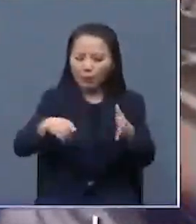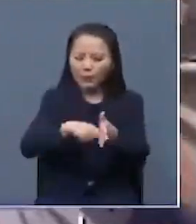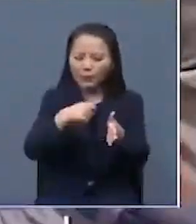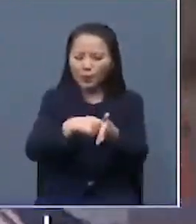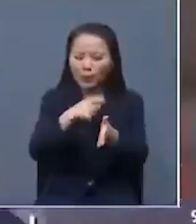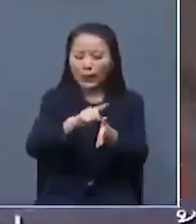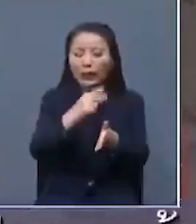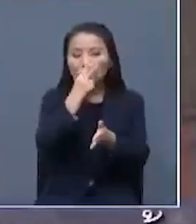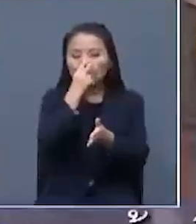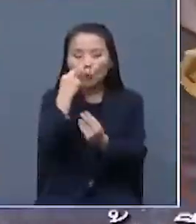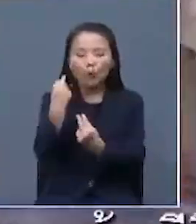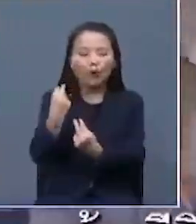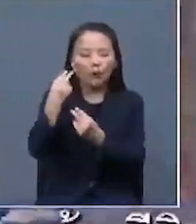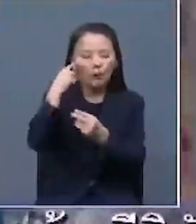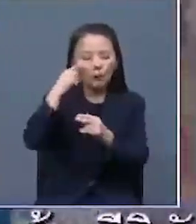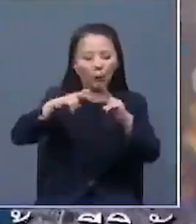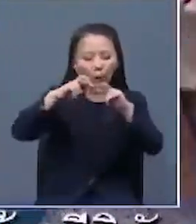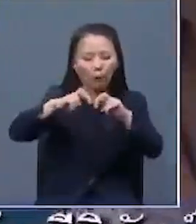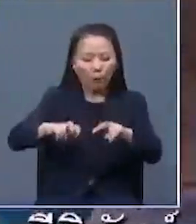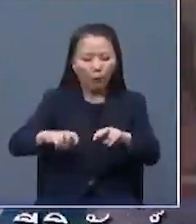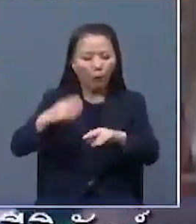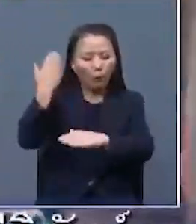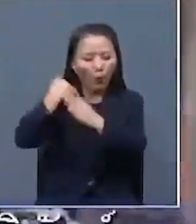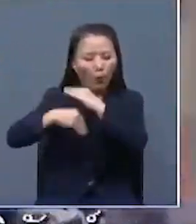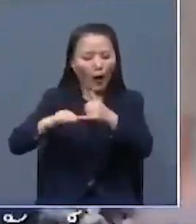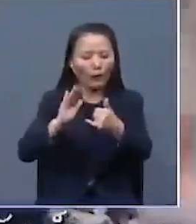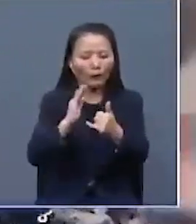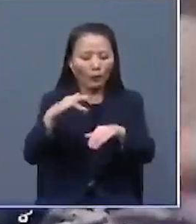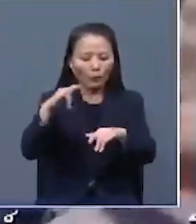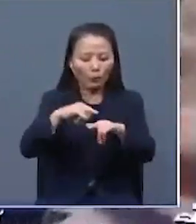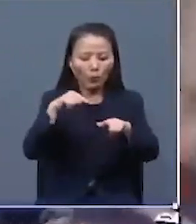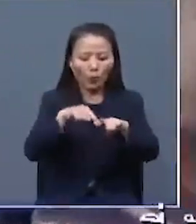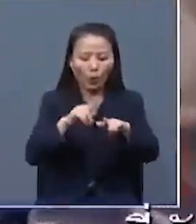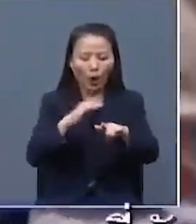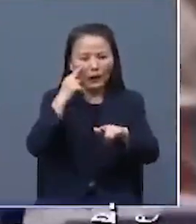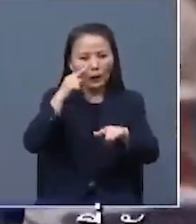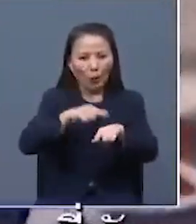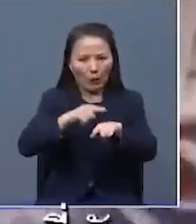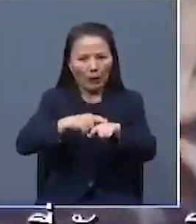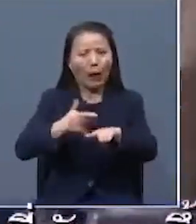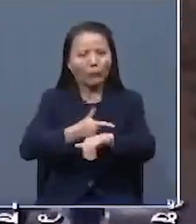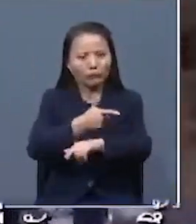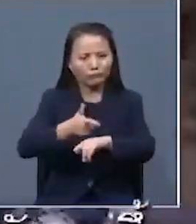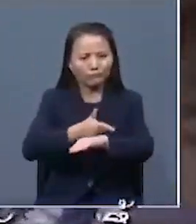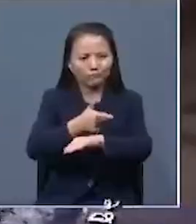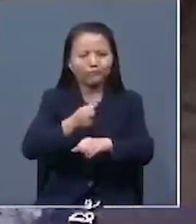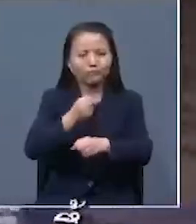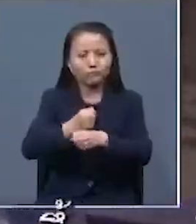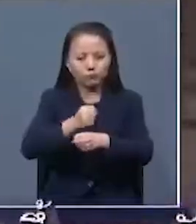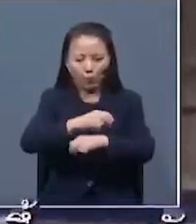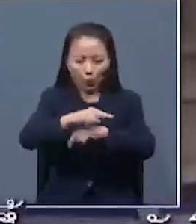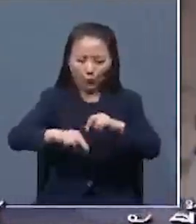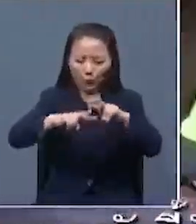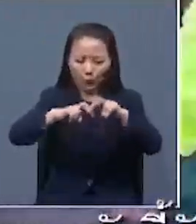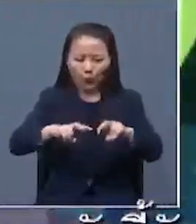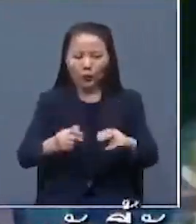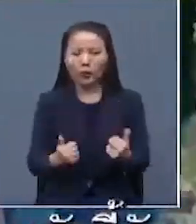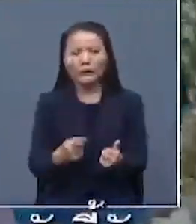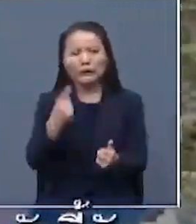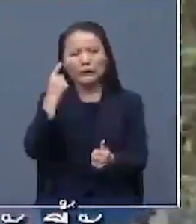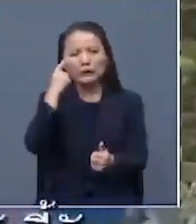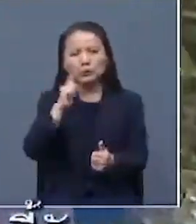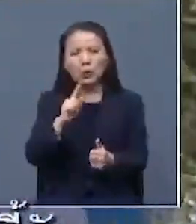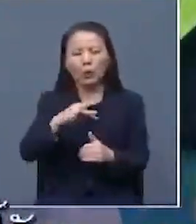ย้อนหลังของเครื่องบินที่มีการบันทึกไว้ด้วยนะครับซึ่งคาดว่าน่าจะใช้เวลามากพอสมควรเพราะขณะนี้ก็ยังไม่สามารถ